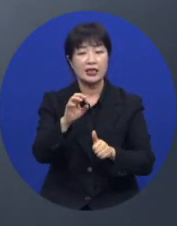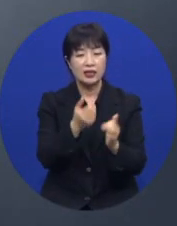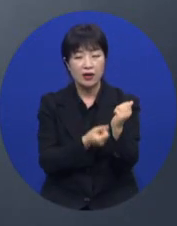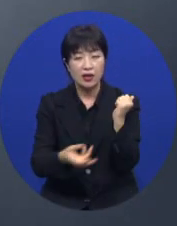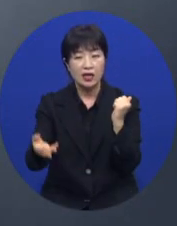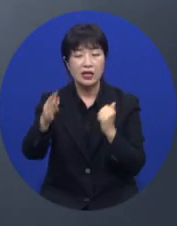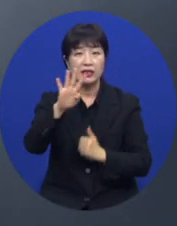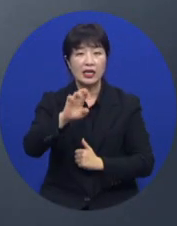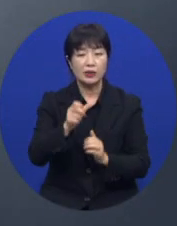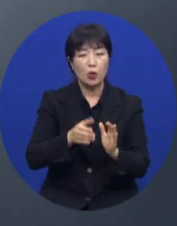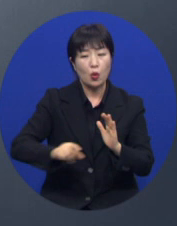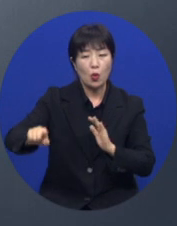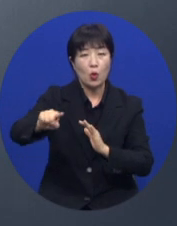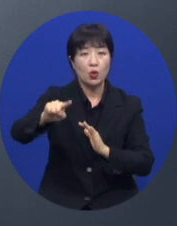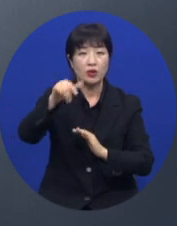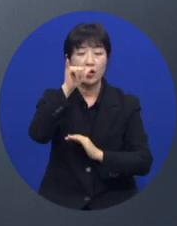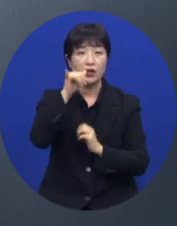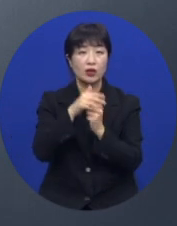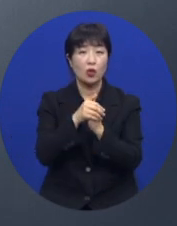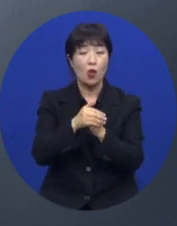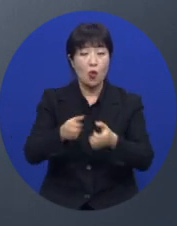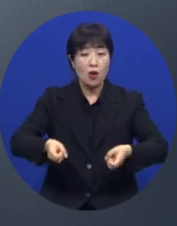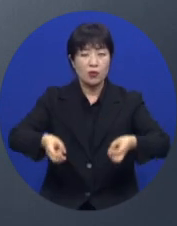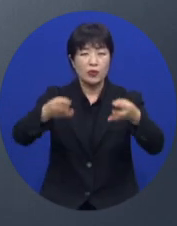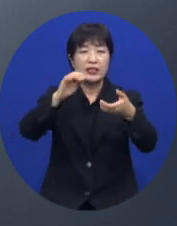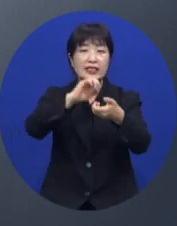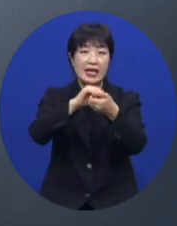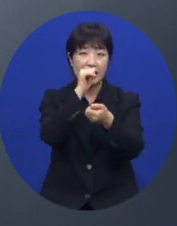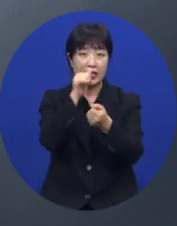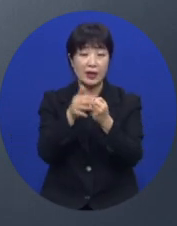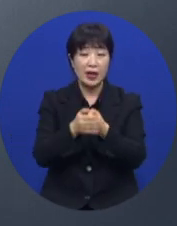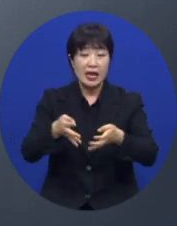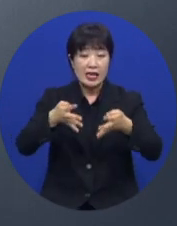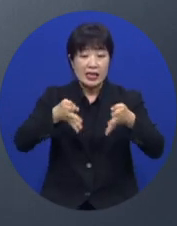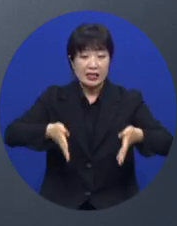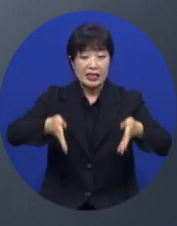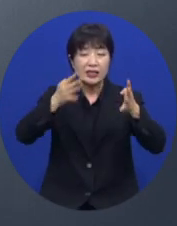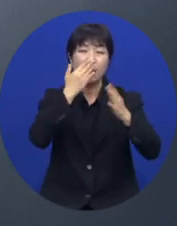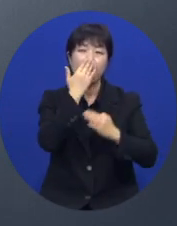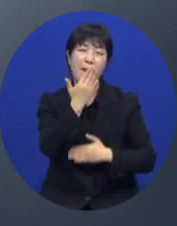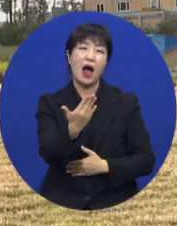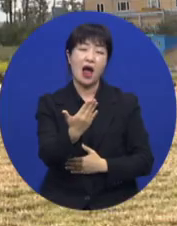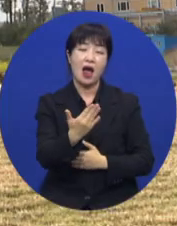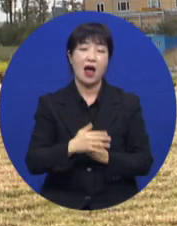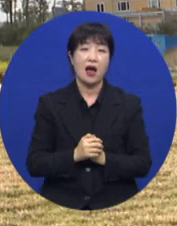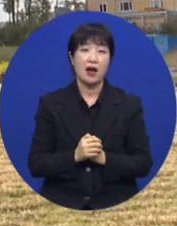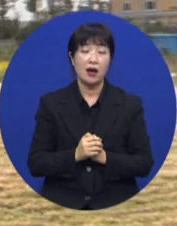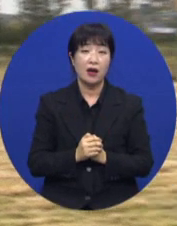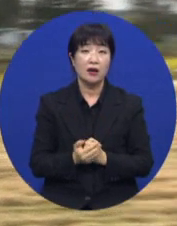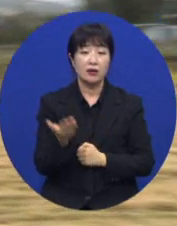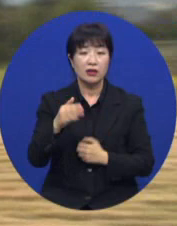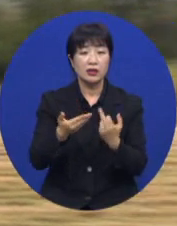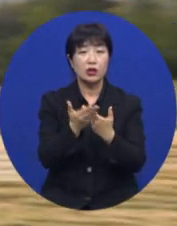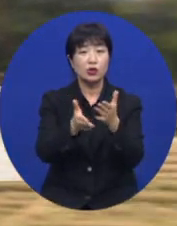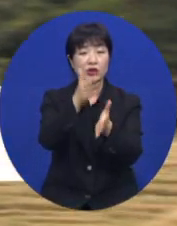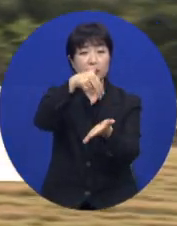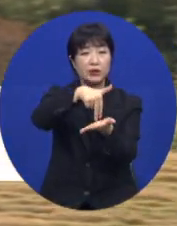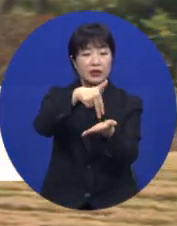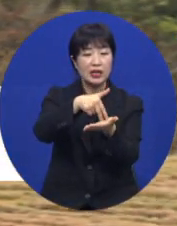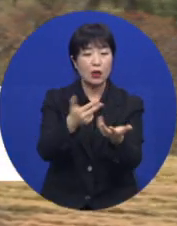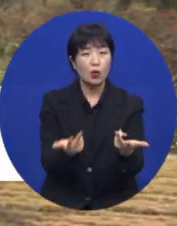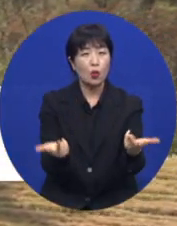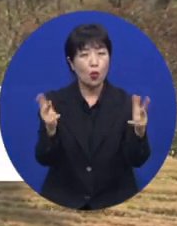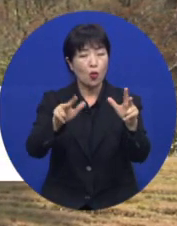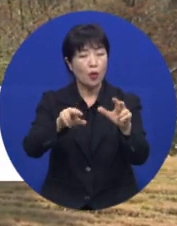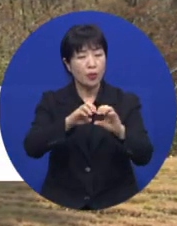경계선 기준 45도 사선으로 건축물 높이가 제한돼 4층 이하로만 건물을 지을 수 있는 곳. 제주시는 현재 공원